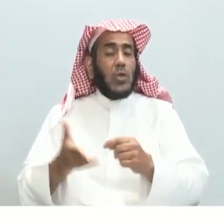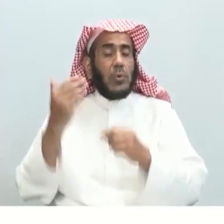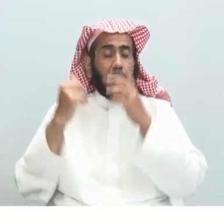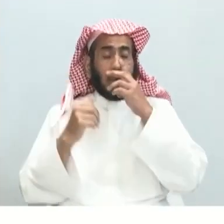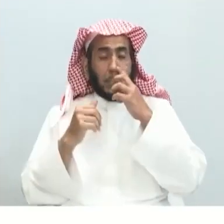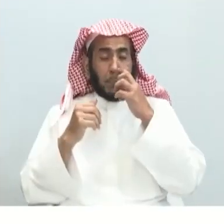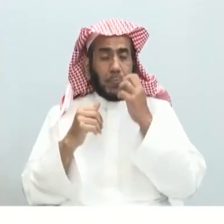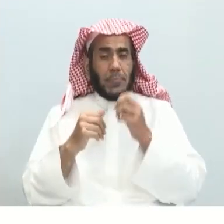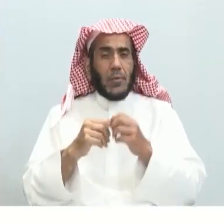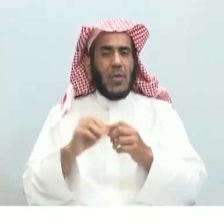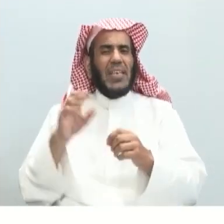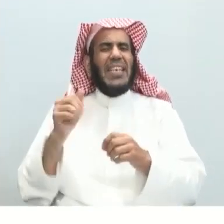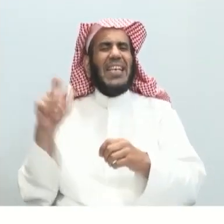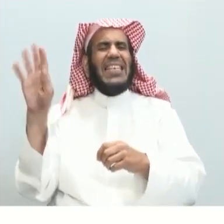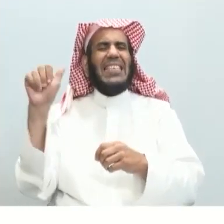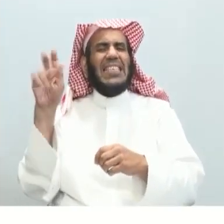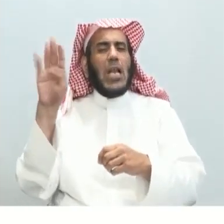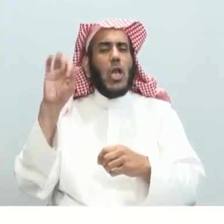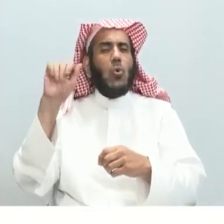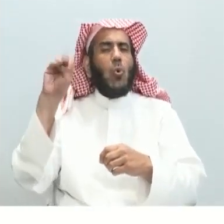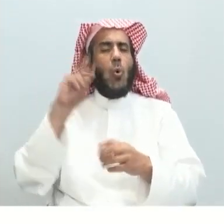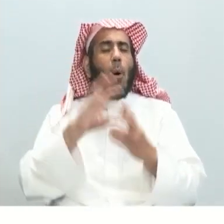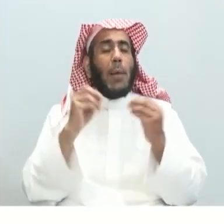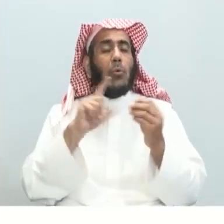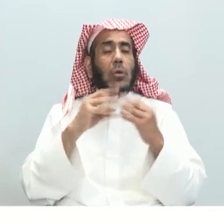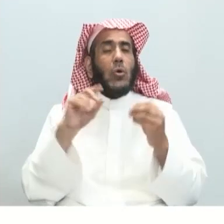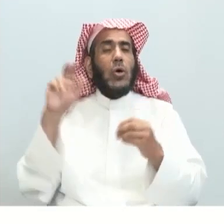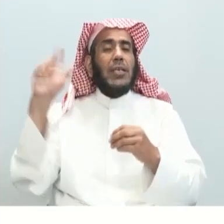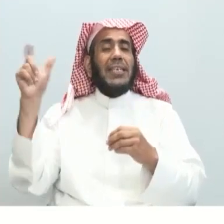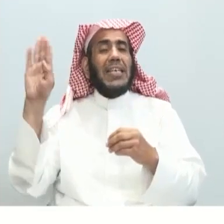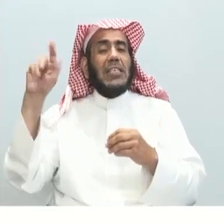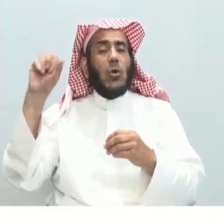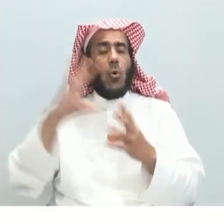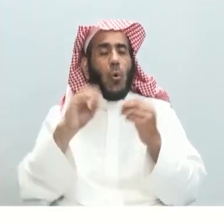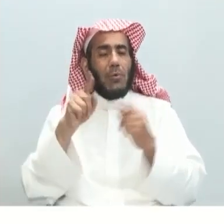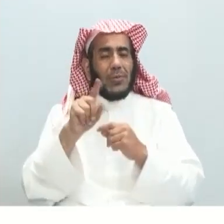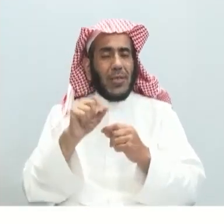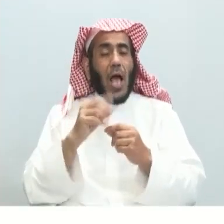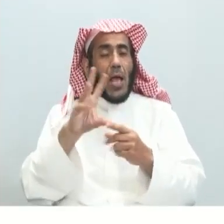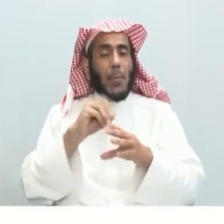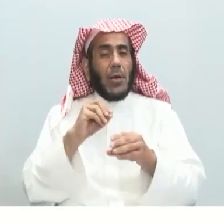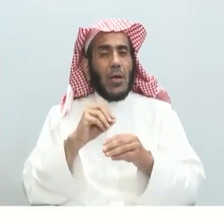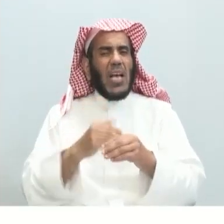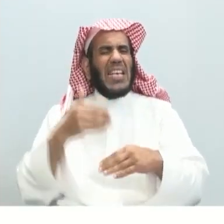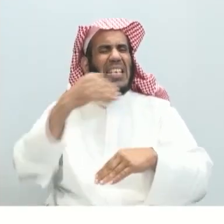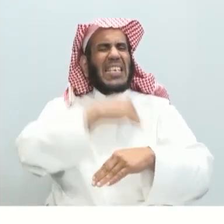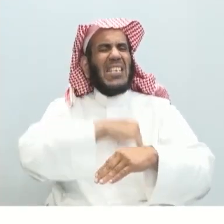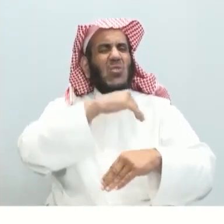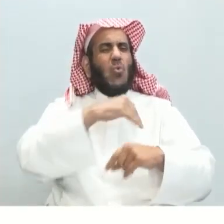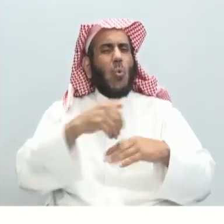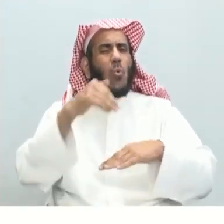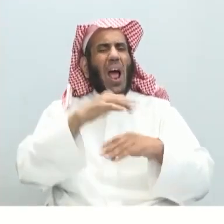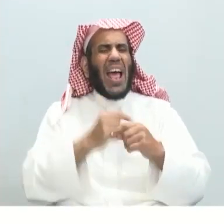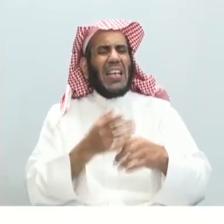وتعالى نسلكه ما المراد بقوله جل وعلا نسلكه احسنتم اي ندخله والمراد